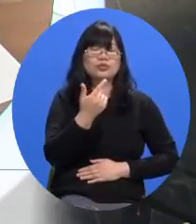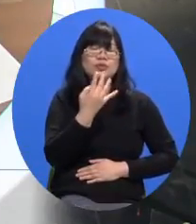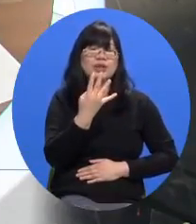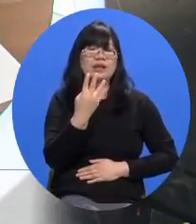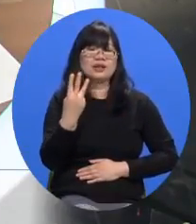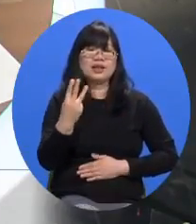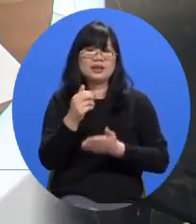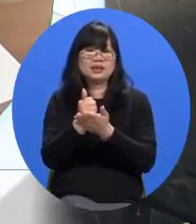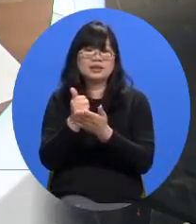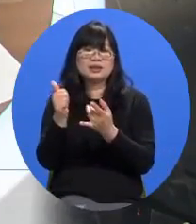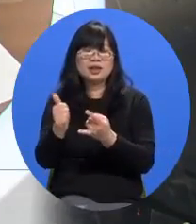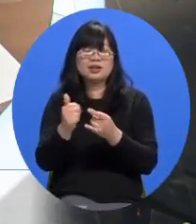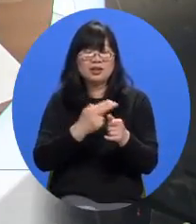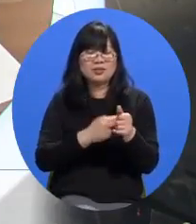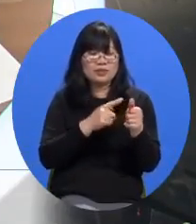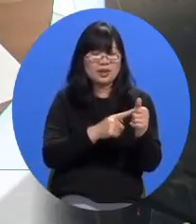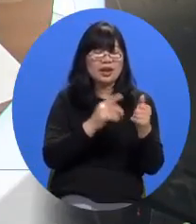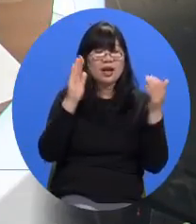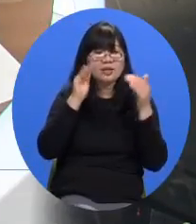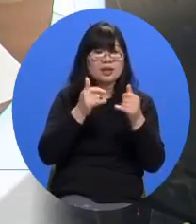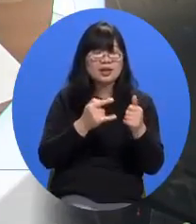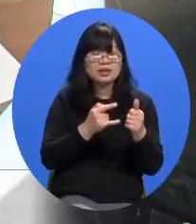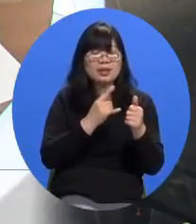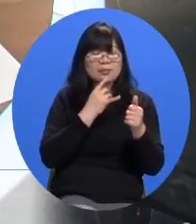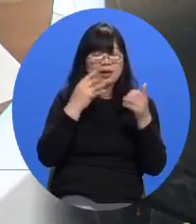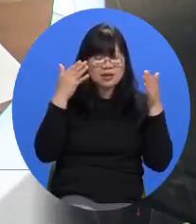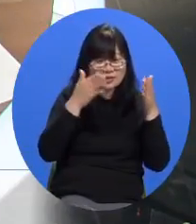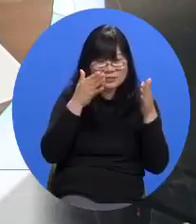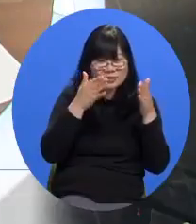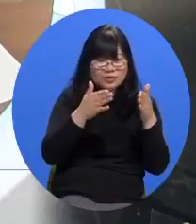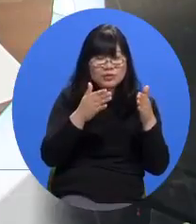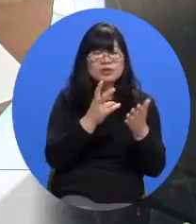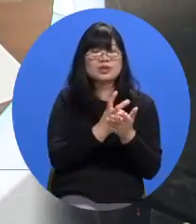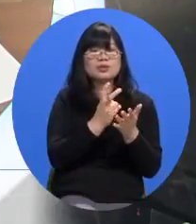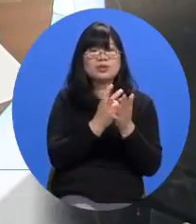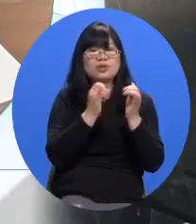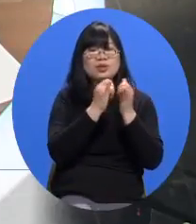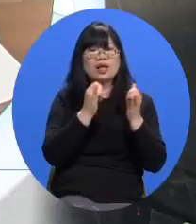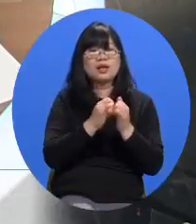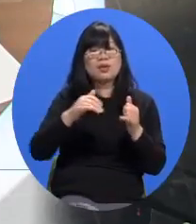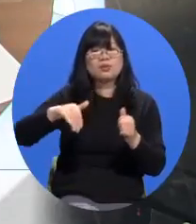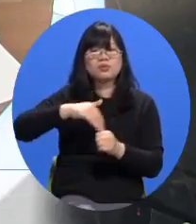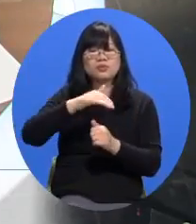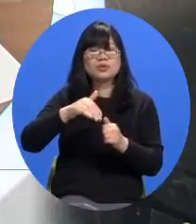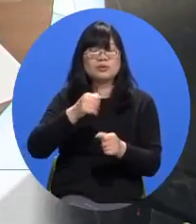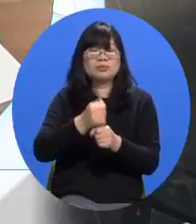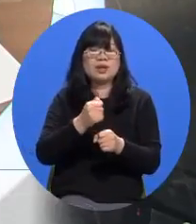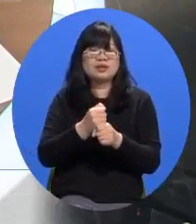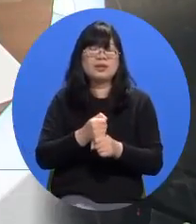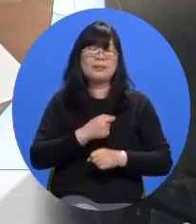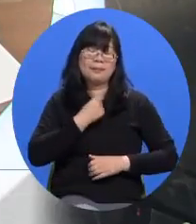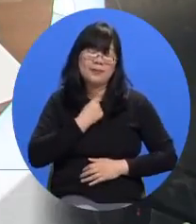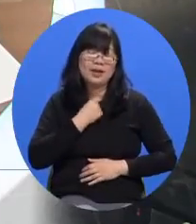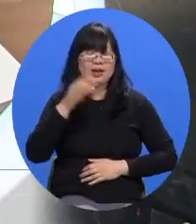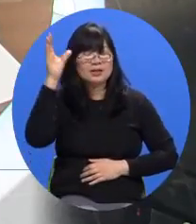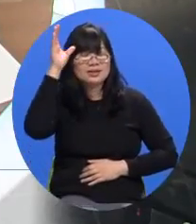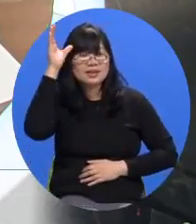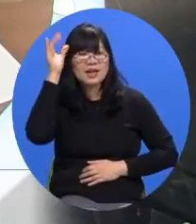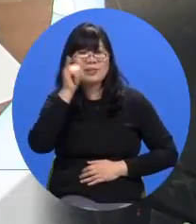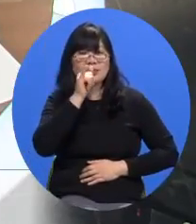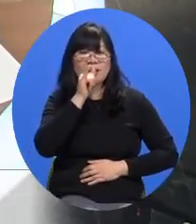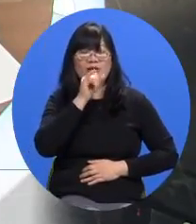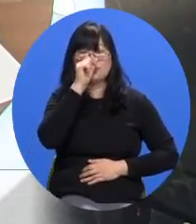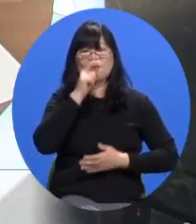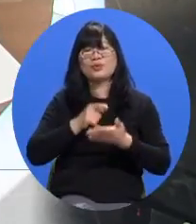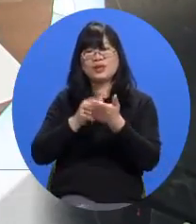9643님께서는 선생님들이 학생들에게만 집중할 수 있는 제도적, 사회적 분위기가 형성되길 기대합니다. 이런